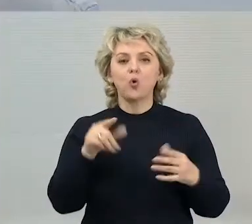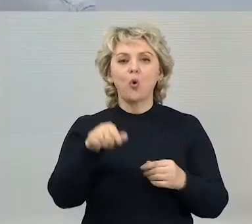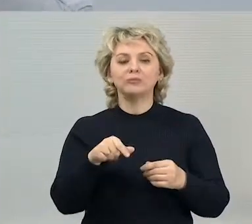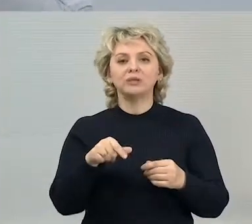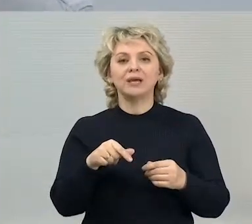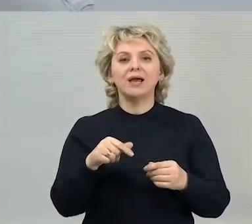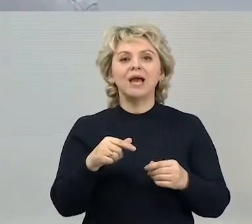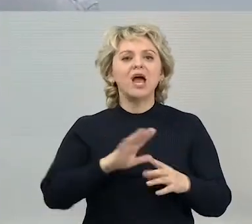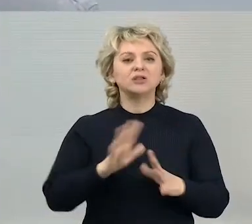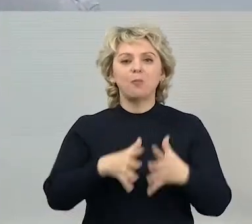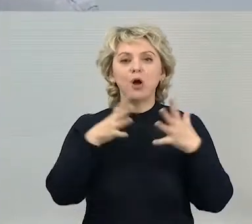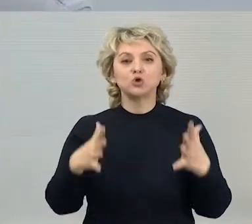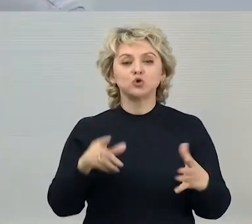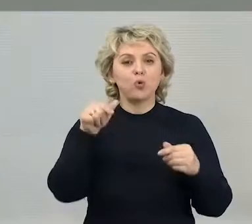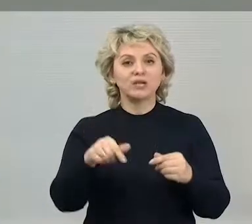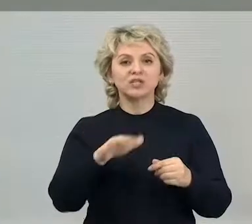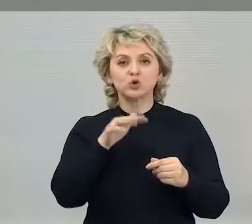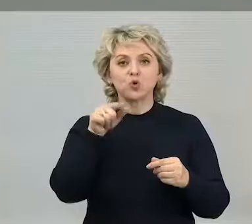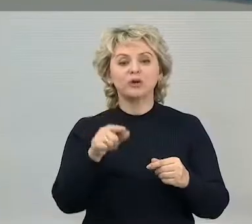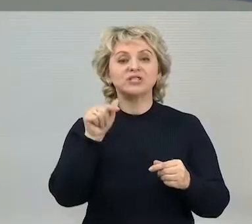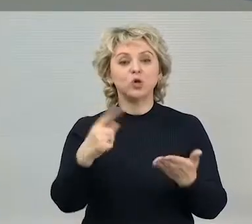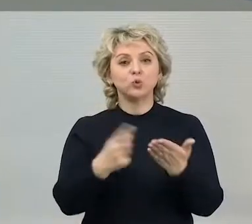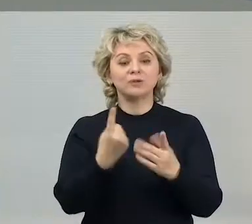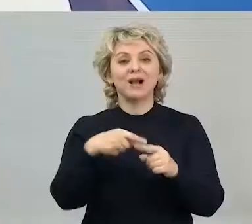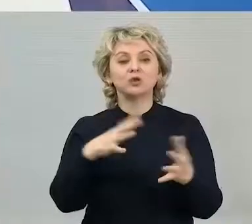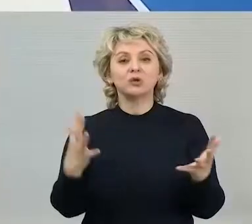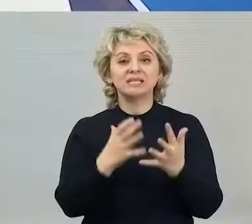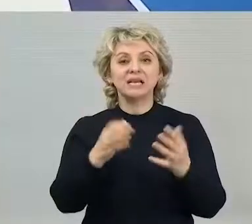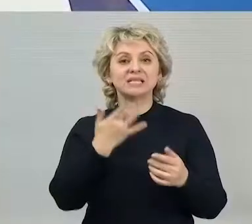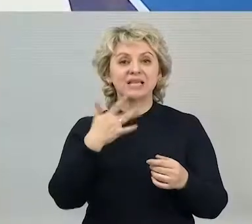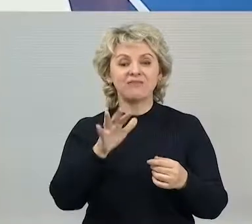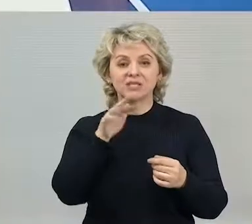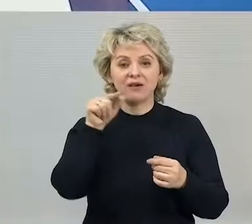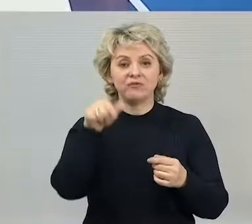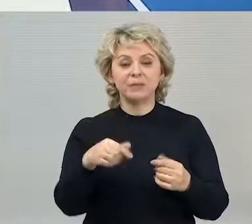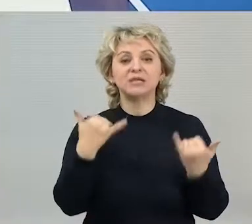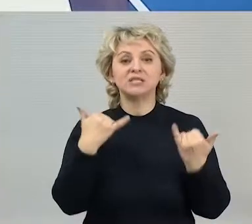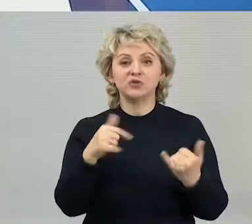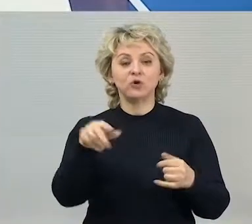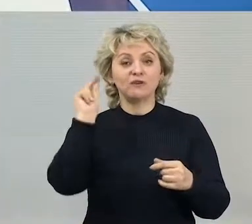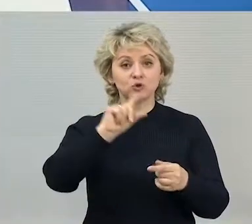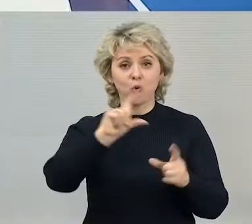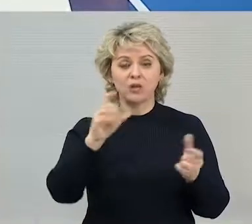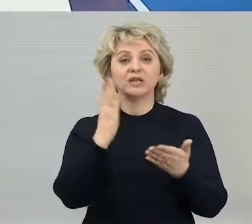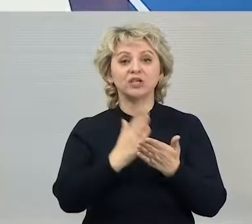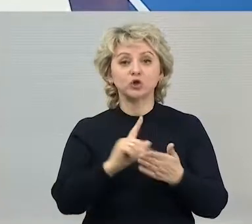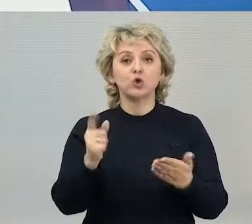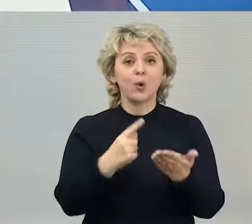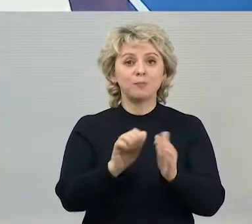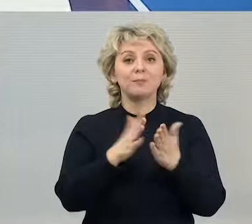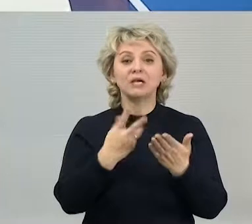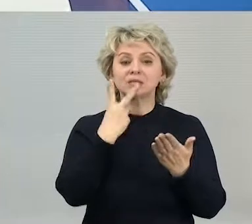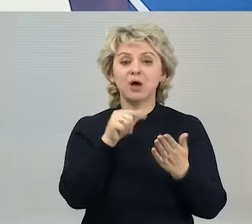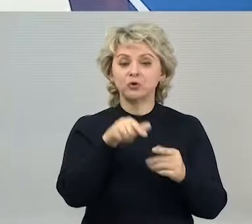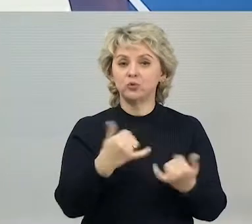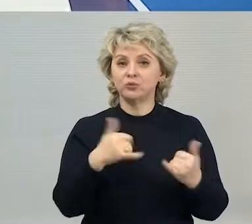огромное, невероятный разрыв. Много я беру те учебники, которые сохранились с советского времени, и сегодня они в школах есть, в школьных библиотеках. Смотрю на